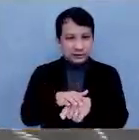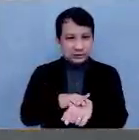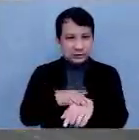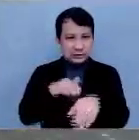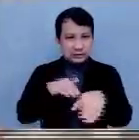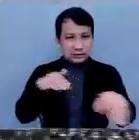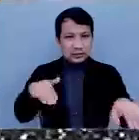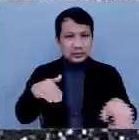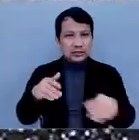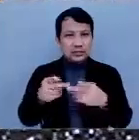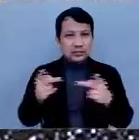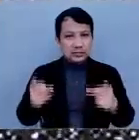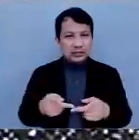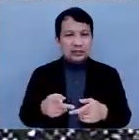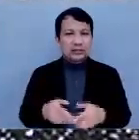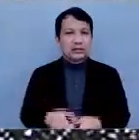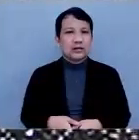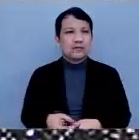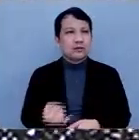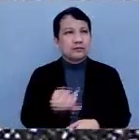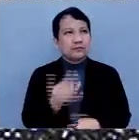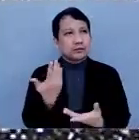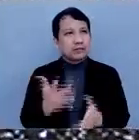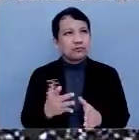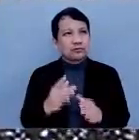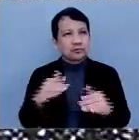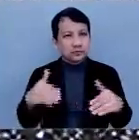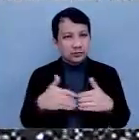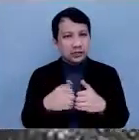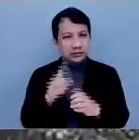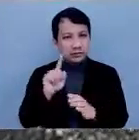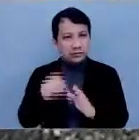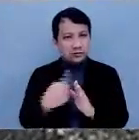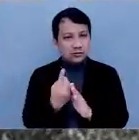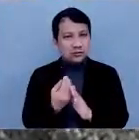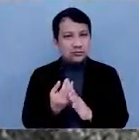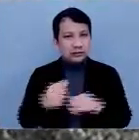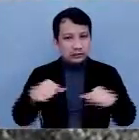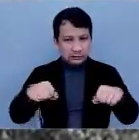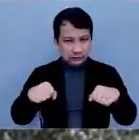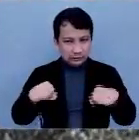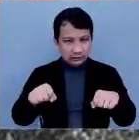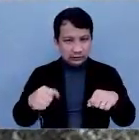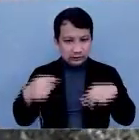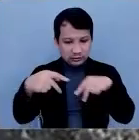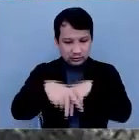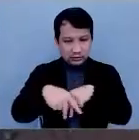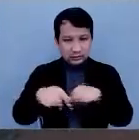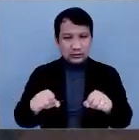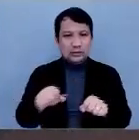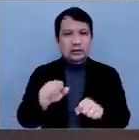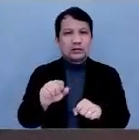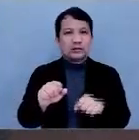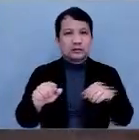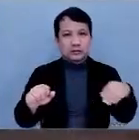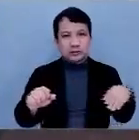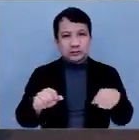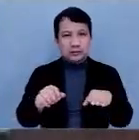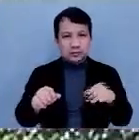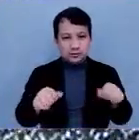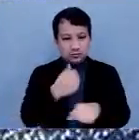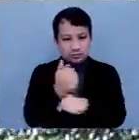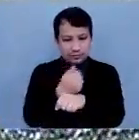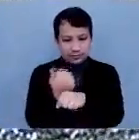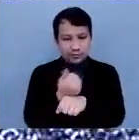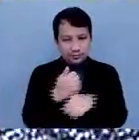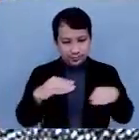trapiko sa lugar. Ilang minuto lamang ang nakakalipas, isang motorcycle taxi rider naman ang nahagip ng ambulansya sa